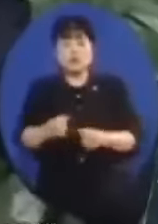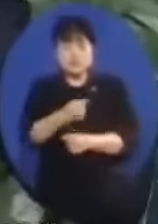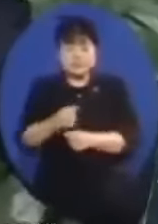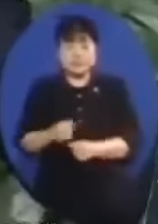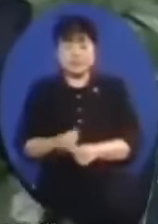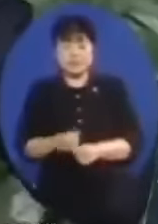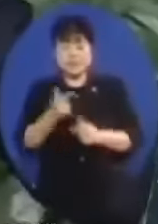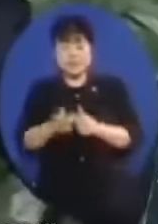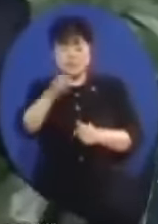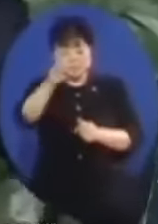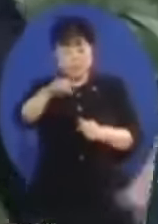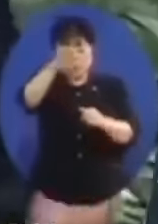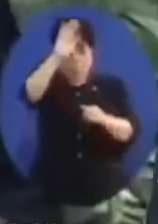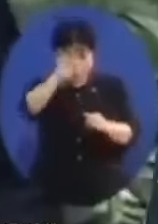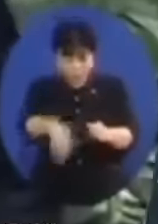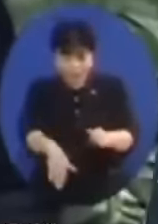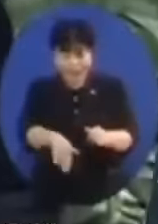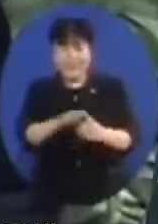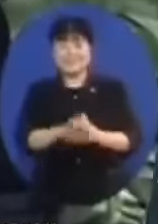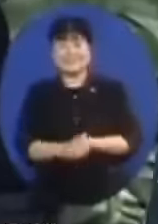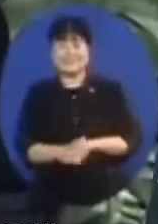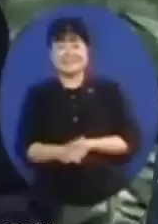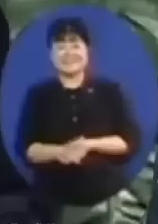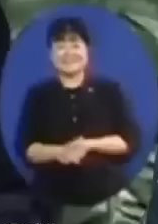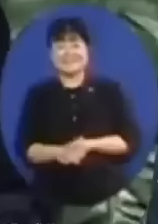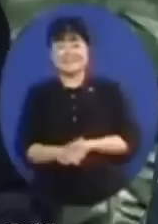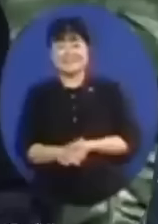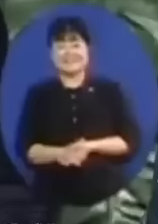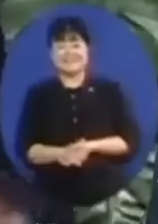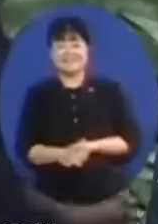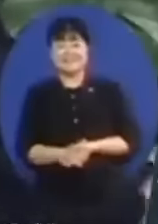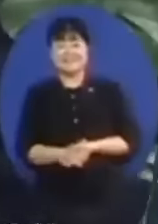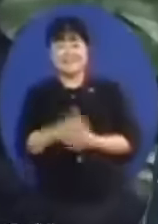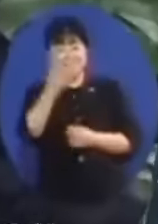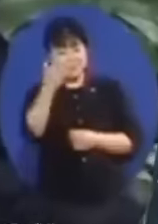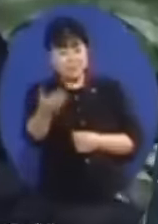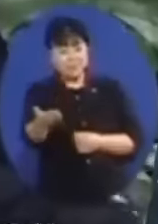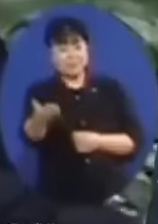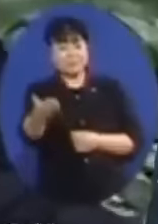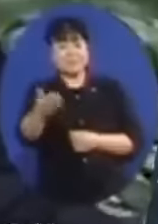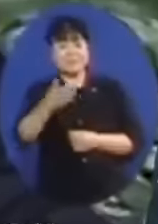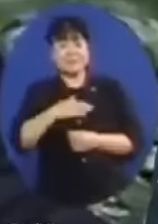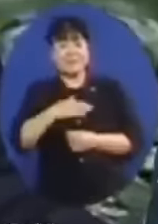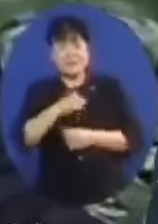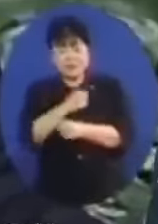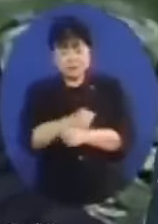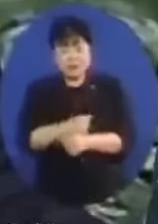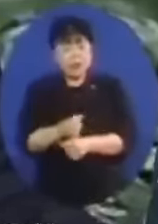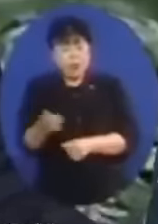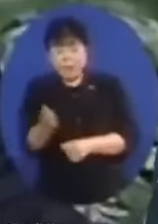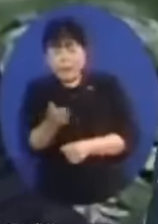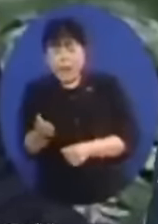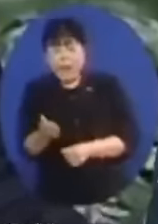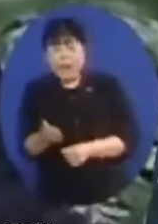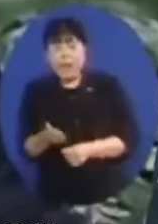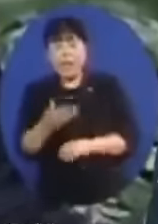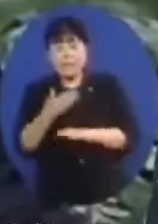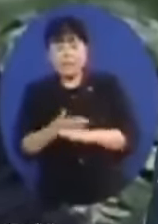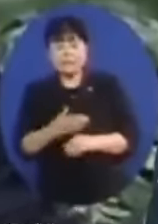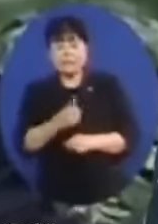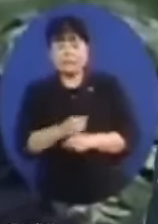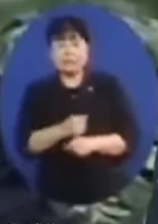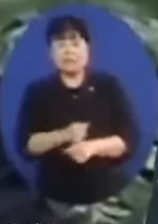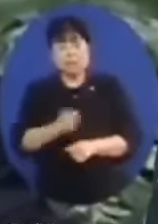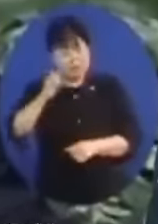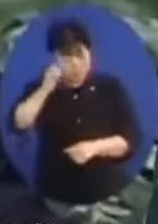무거운 짐진 자들아 다 내게로 오라 하십니다. 여러분 나는 너무 수고롭습니다. 다른 사람도